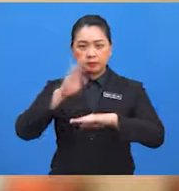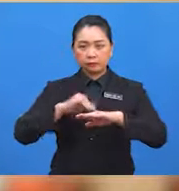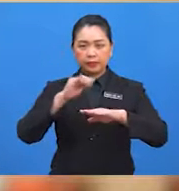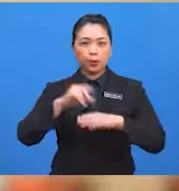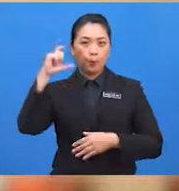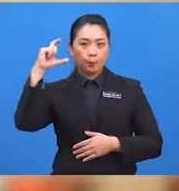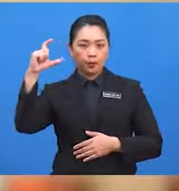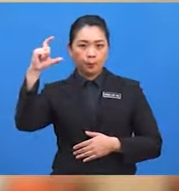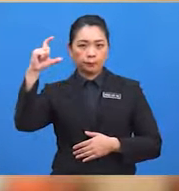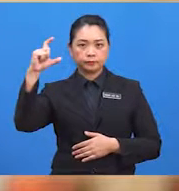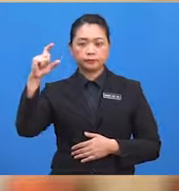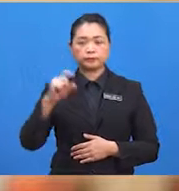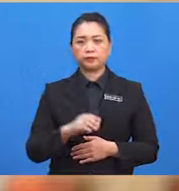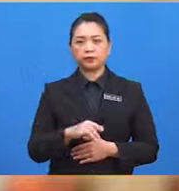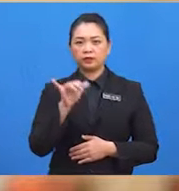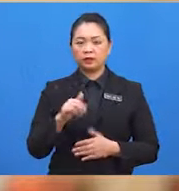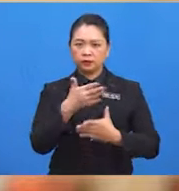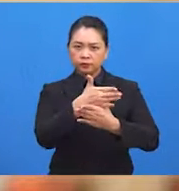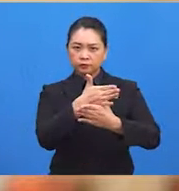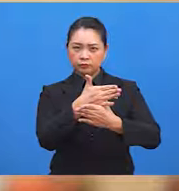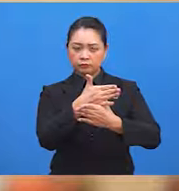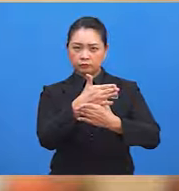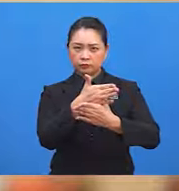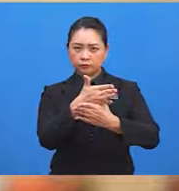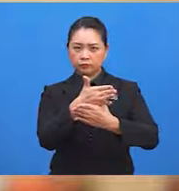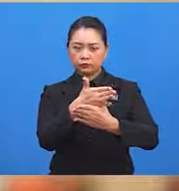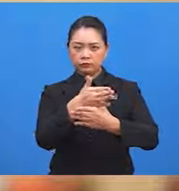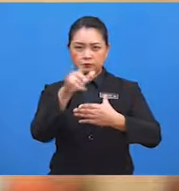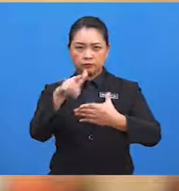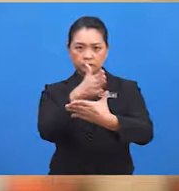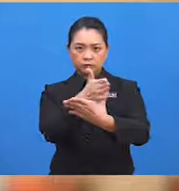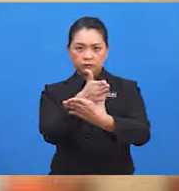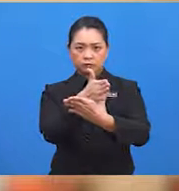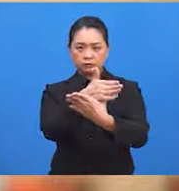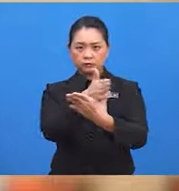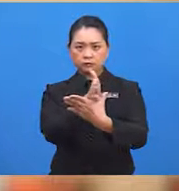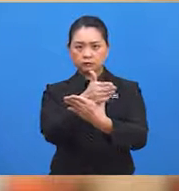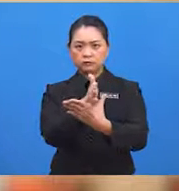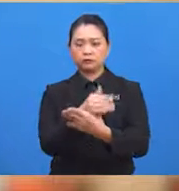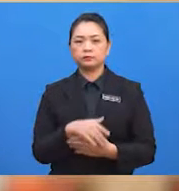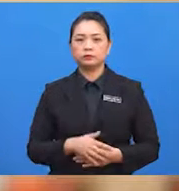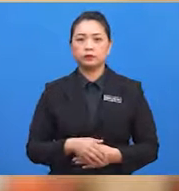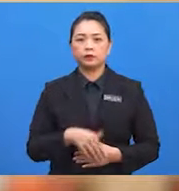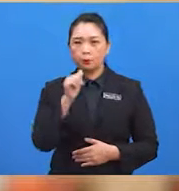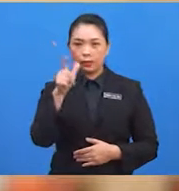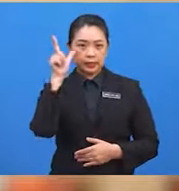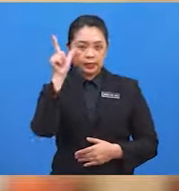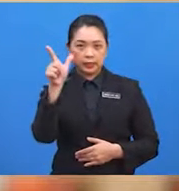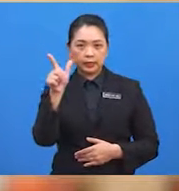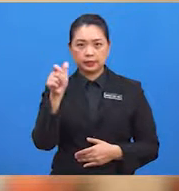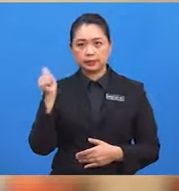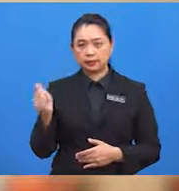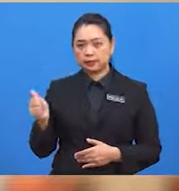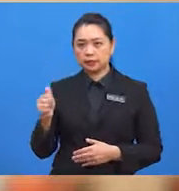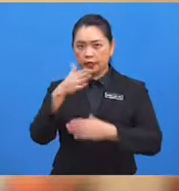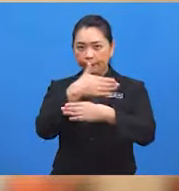Subur yang terletak di antara Laut Mediteranean dan Teluk Parsi. Murid-murid boleh lihat sendiri bentuk